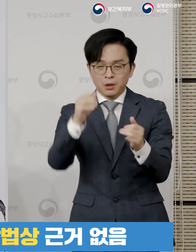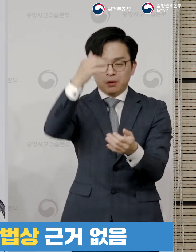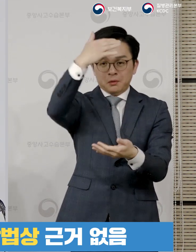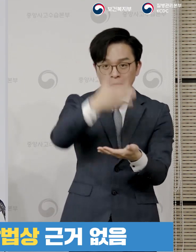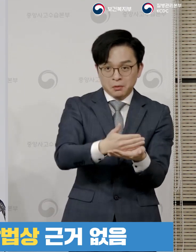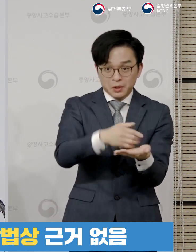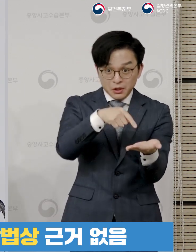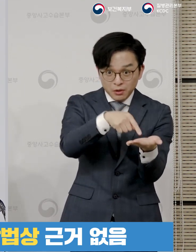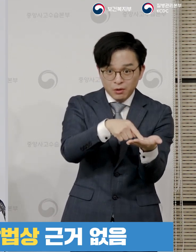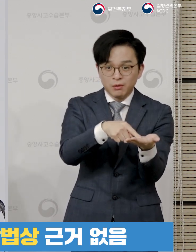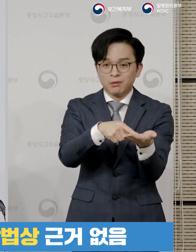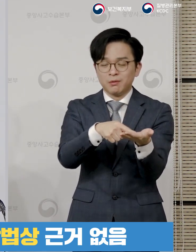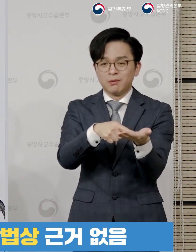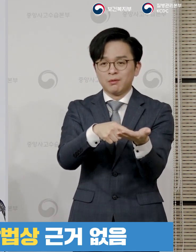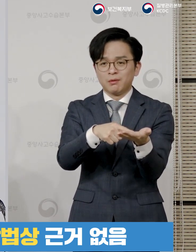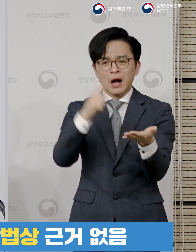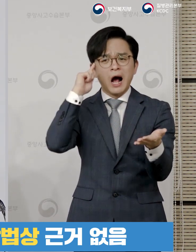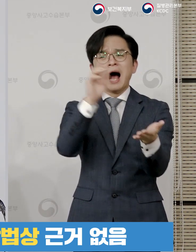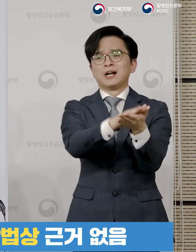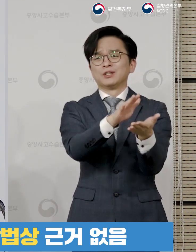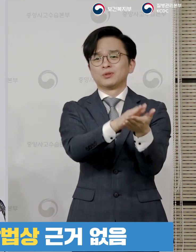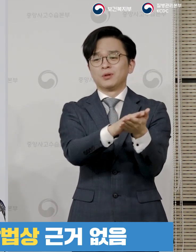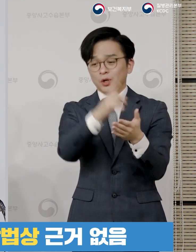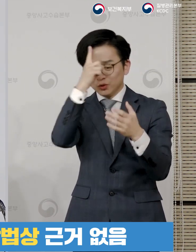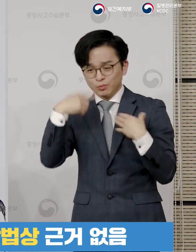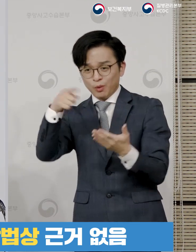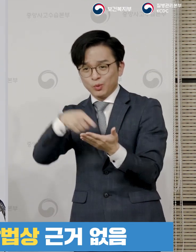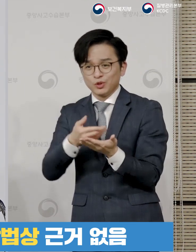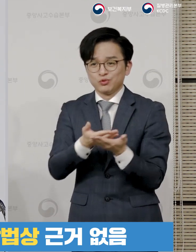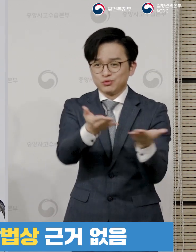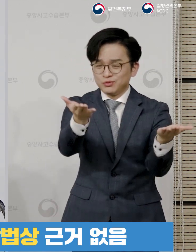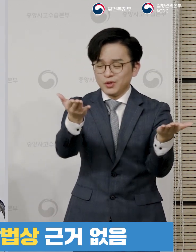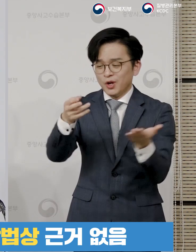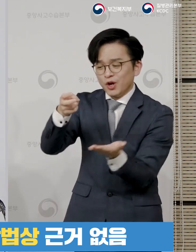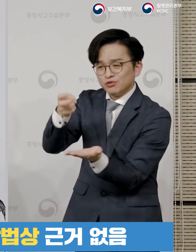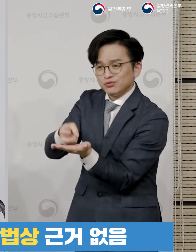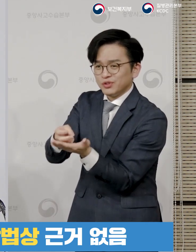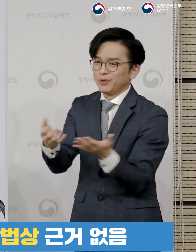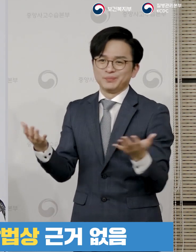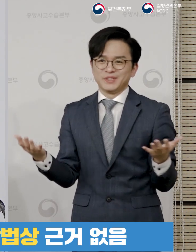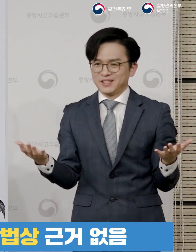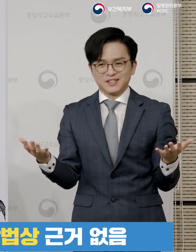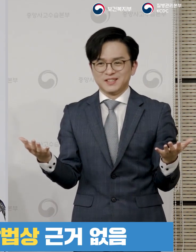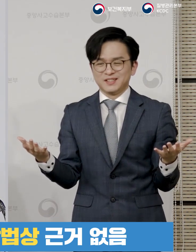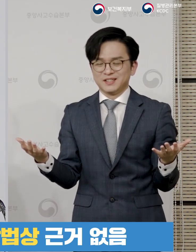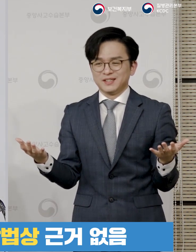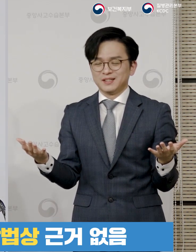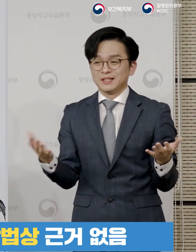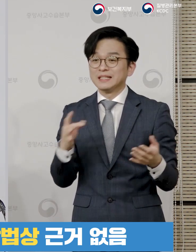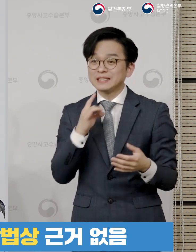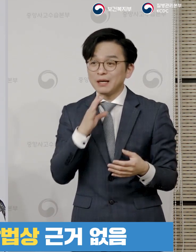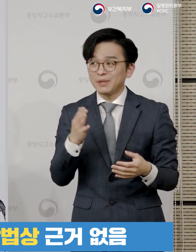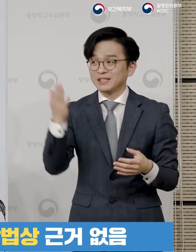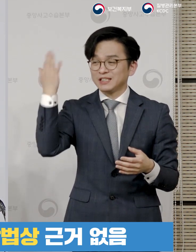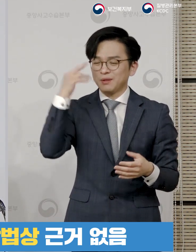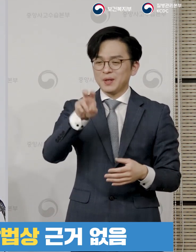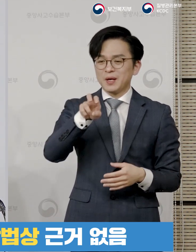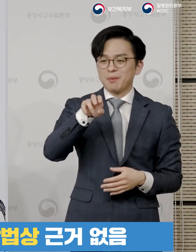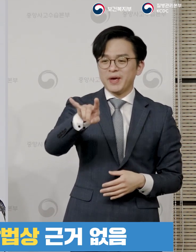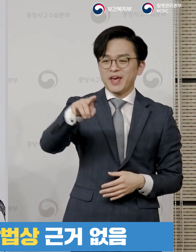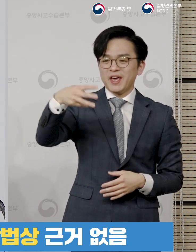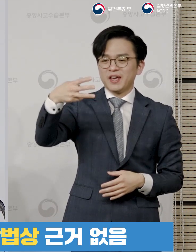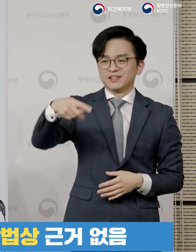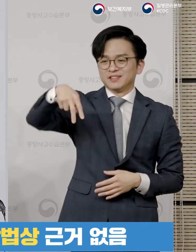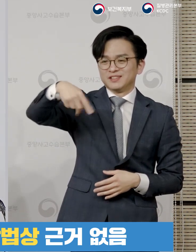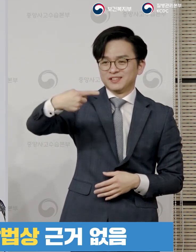근거를 아직 담고 있지 않습니다. 그래서 그리고 지난번 메르스에 대한 손실보상위원회의